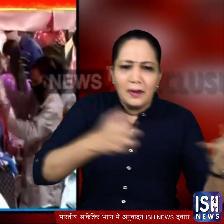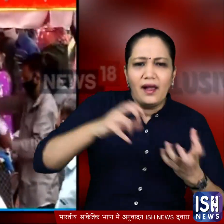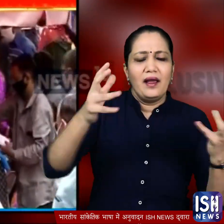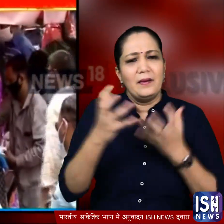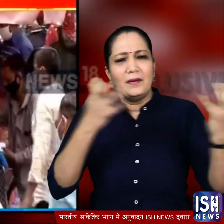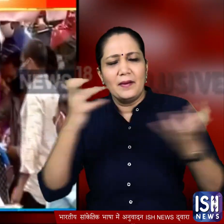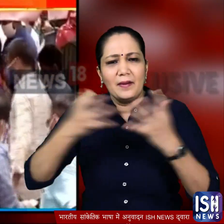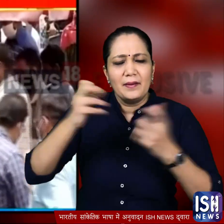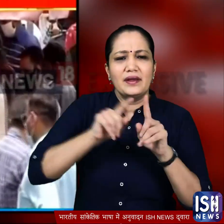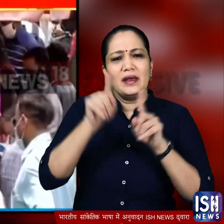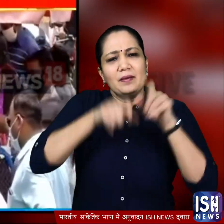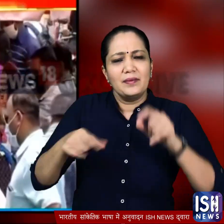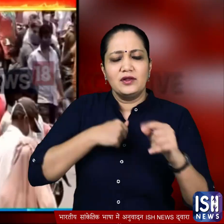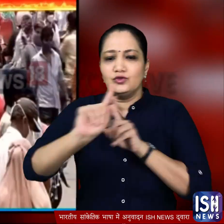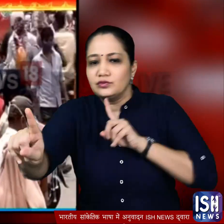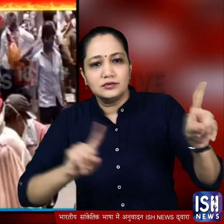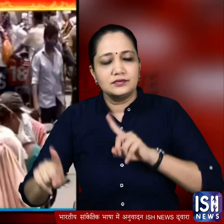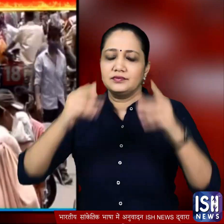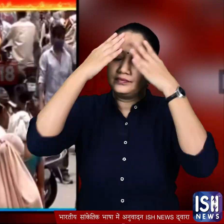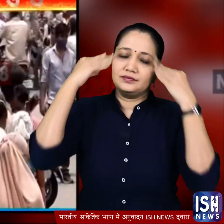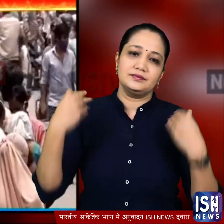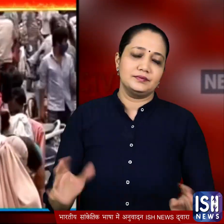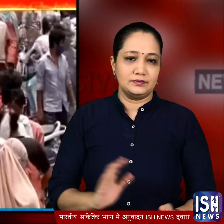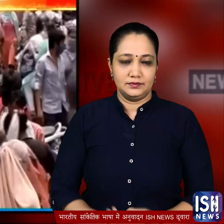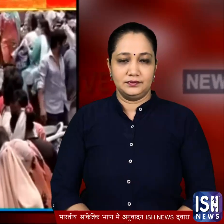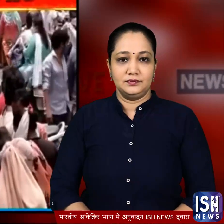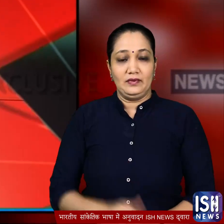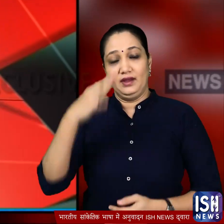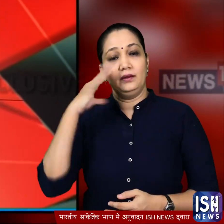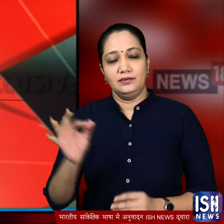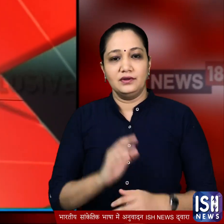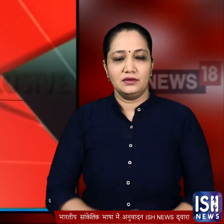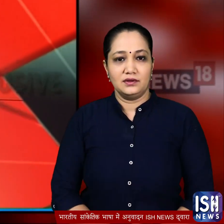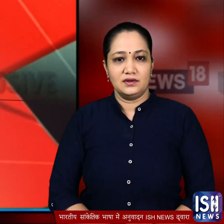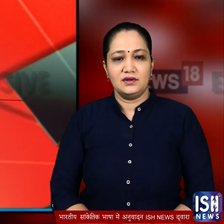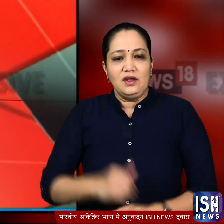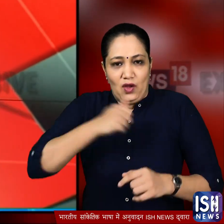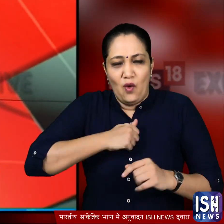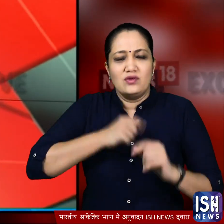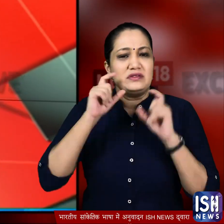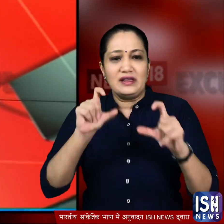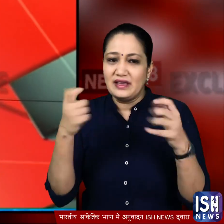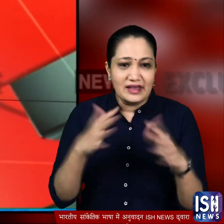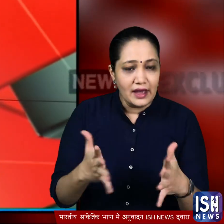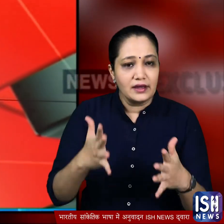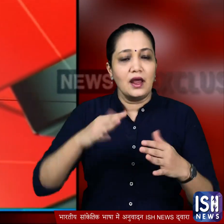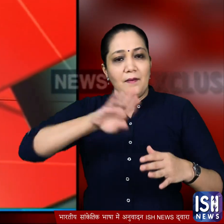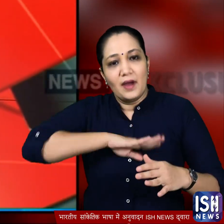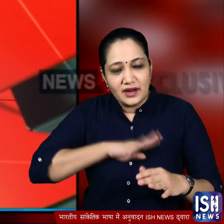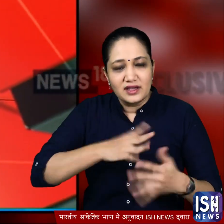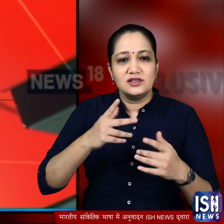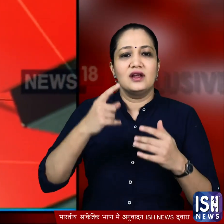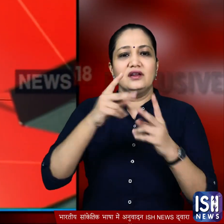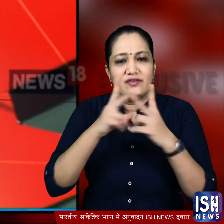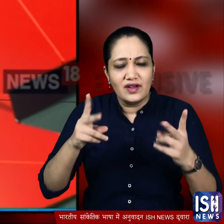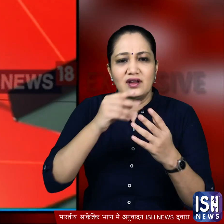दिए। खरीदारी की जल्दबाजी में लोग सोशल डिस्टेंसिंग भी भूल गए। सौभाग्य की बात है कि हम लोगों की लापरवाही की वजह से ही महाराष्ट्र